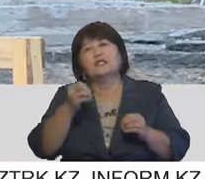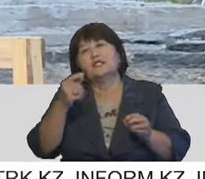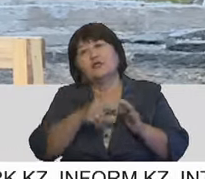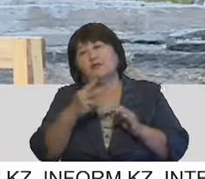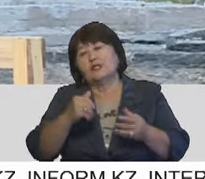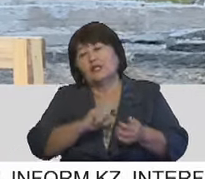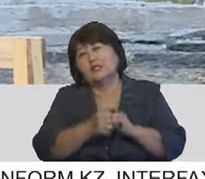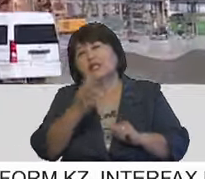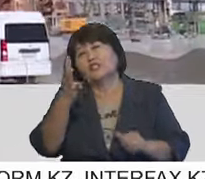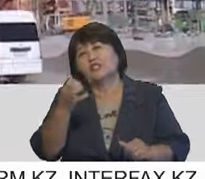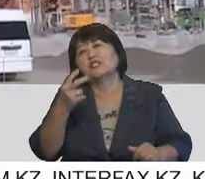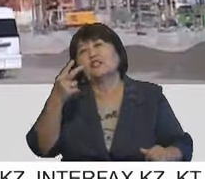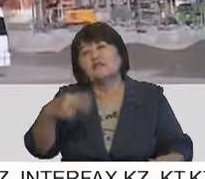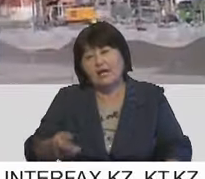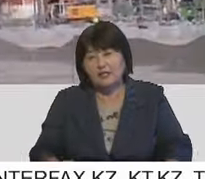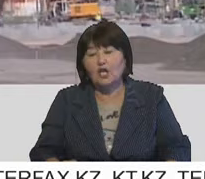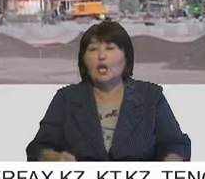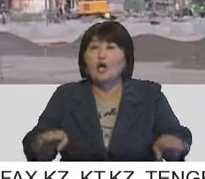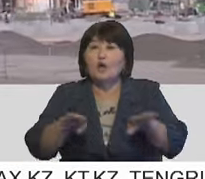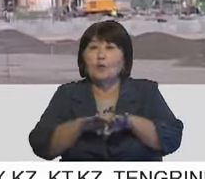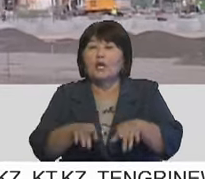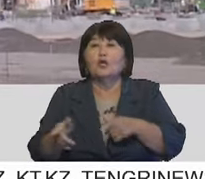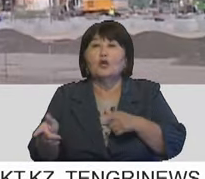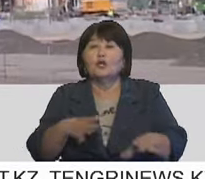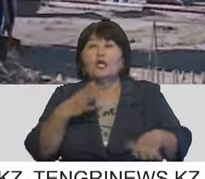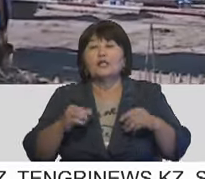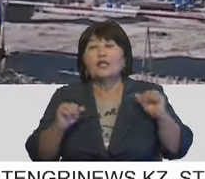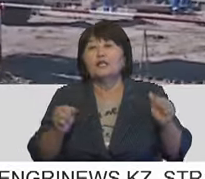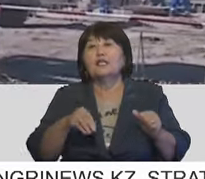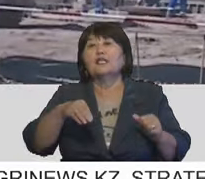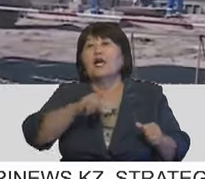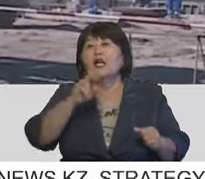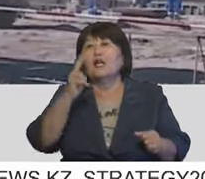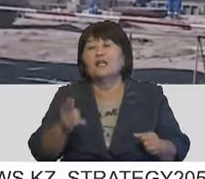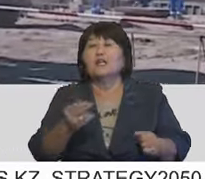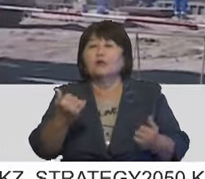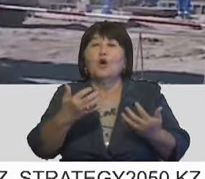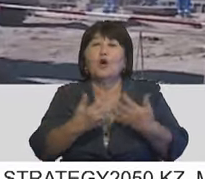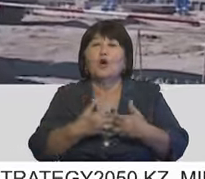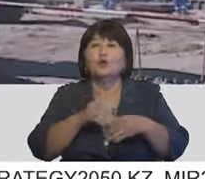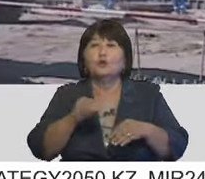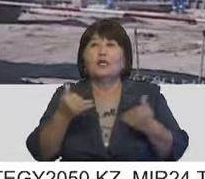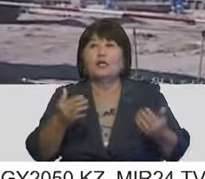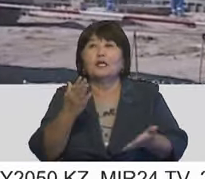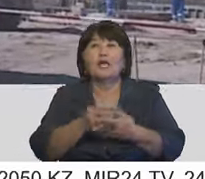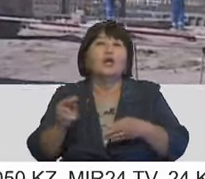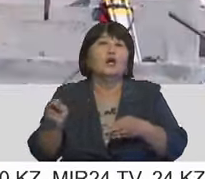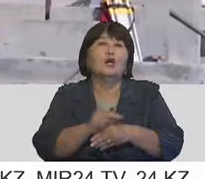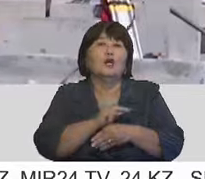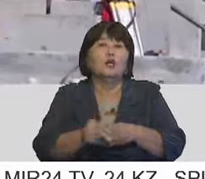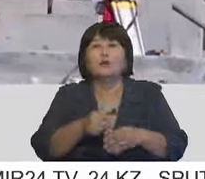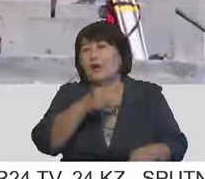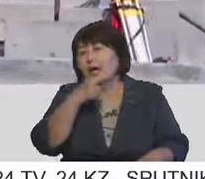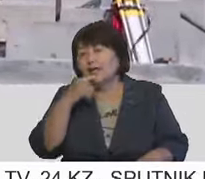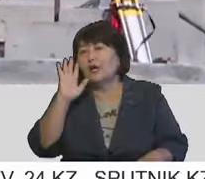меняем на 420. Параллельно идет подготовка к зиме котлов ТЭЦ. Газотурбинная установка в данное время находится на ремонте в России